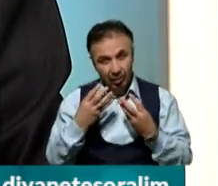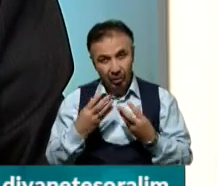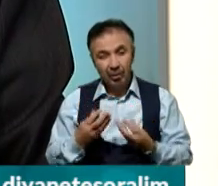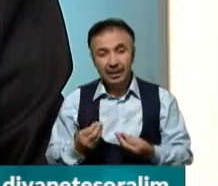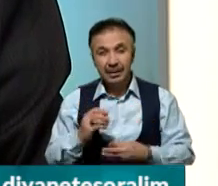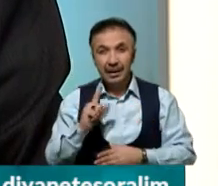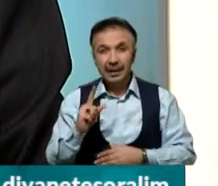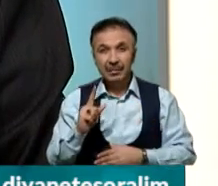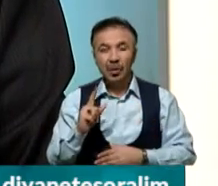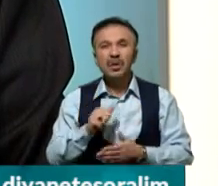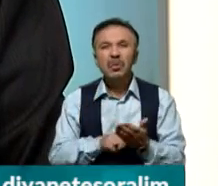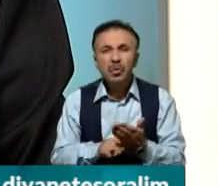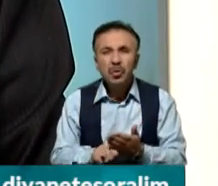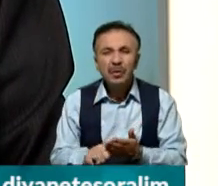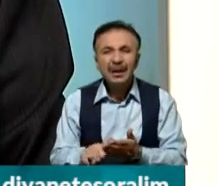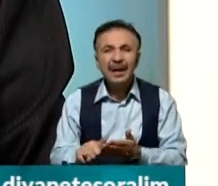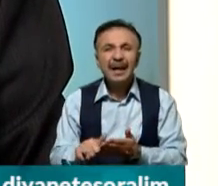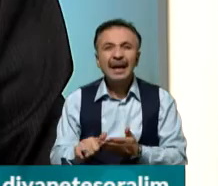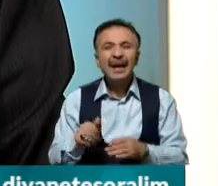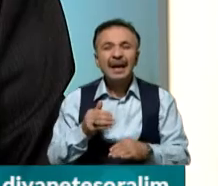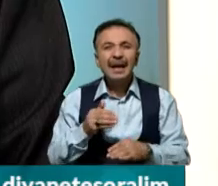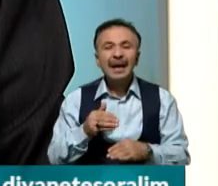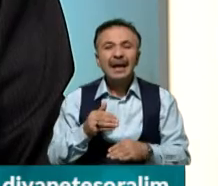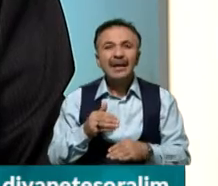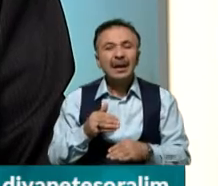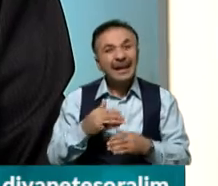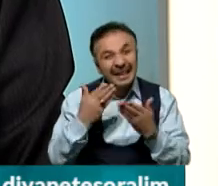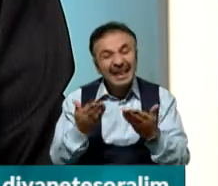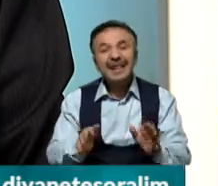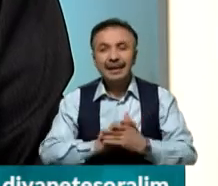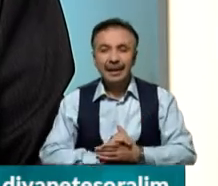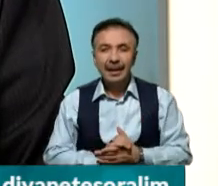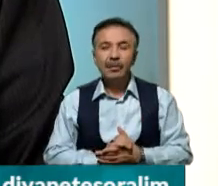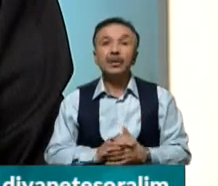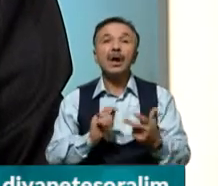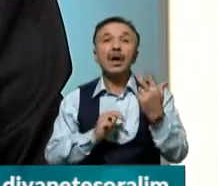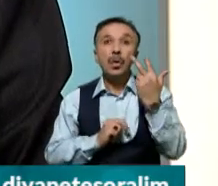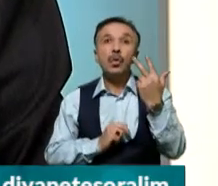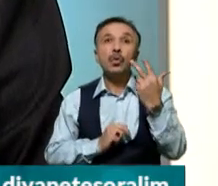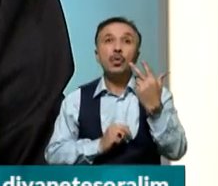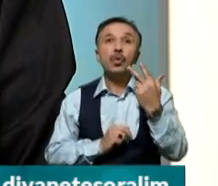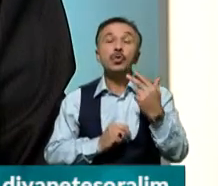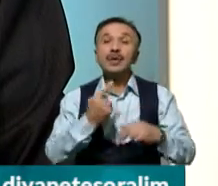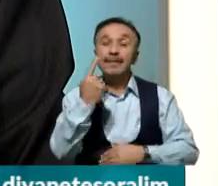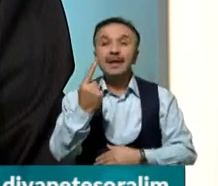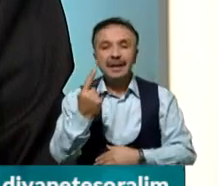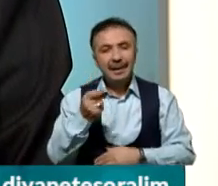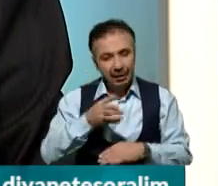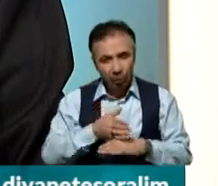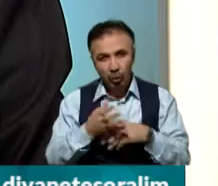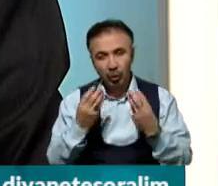da tamamında geçerli değil. Ancak üçte birinde geçerlidir. O üçte bir de yine bazı şartlarla geçerlidir.